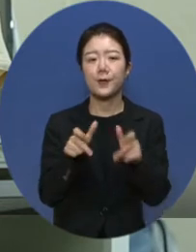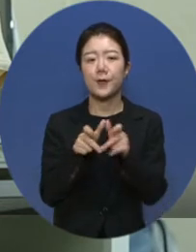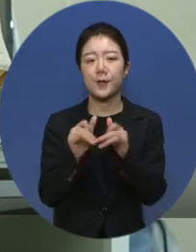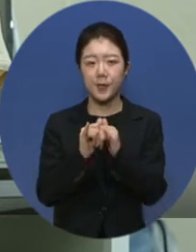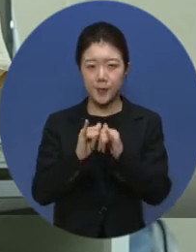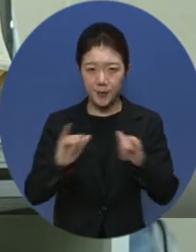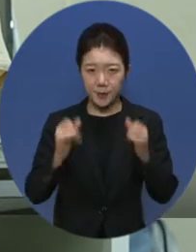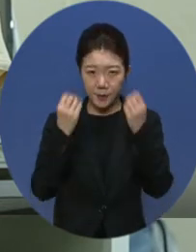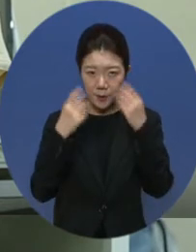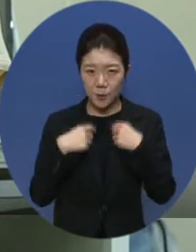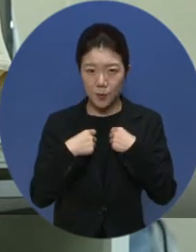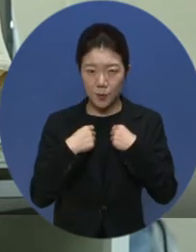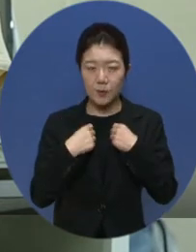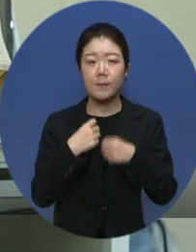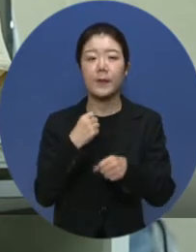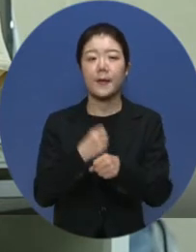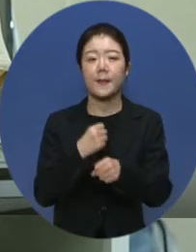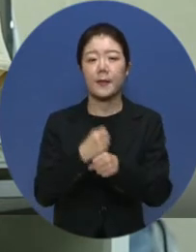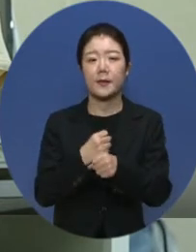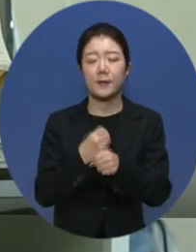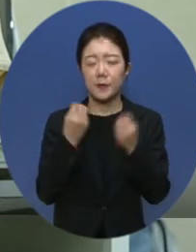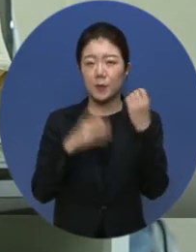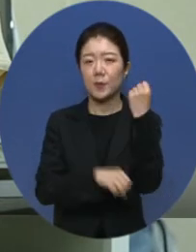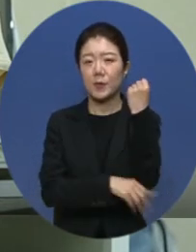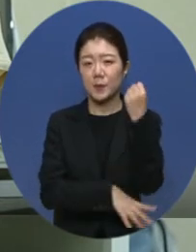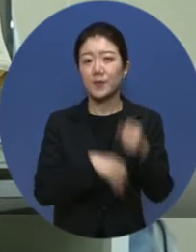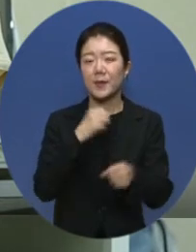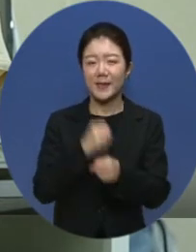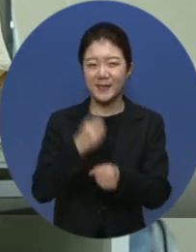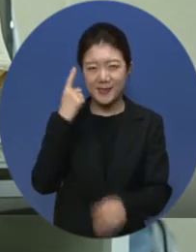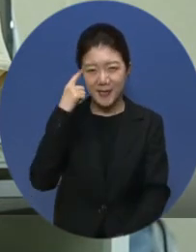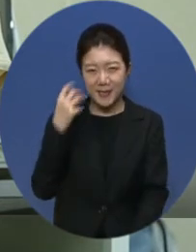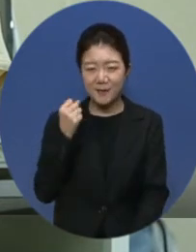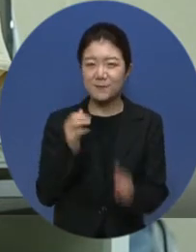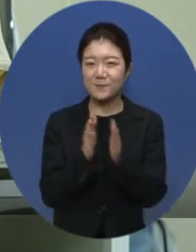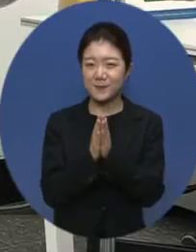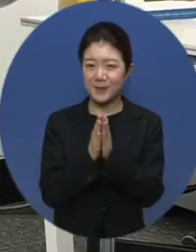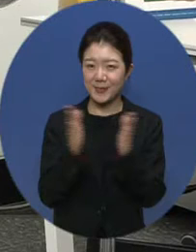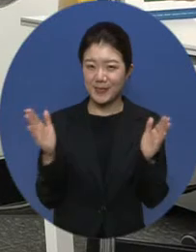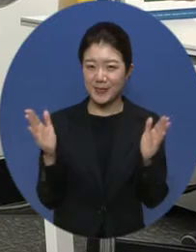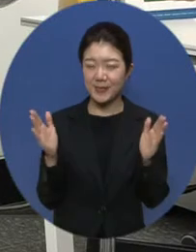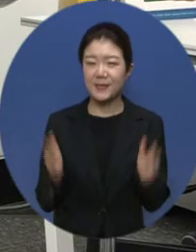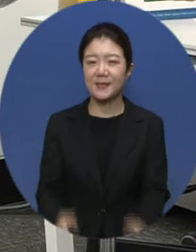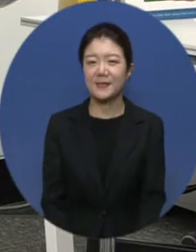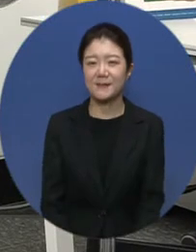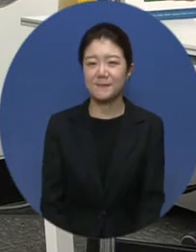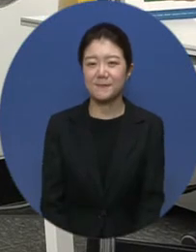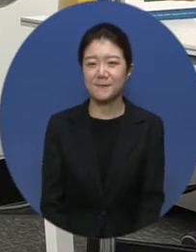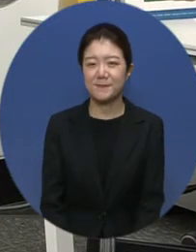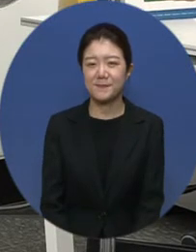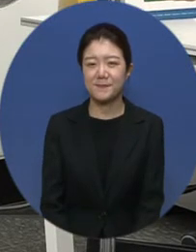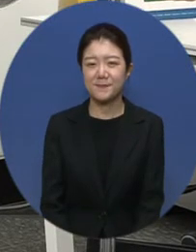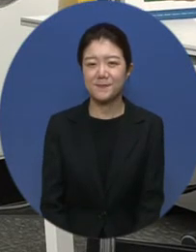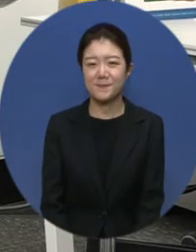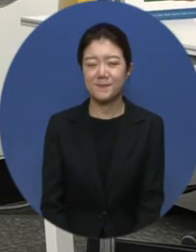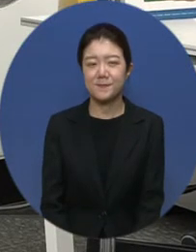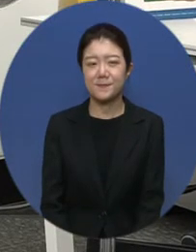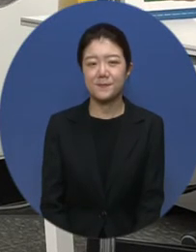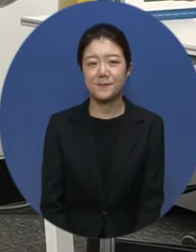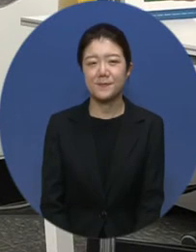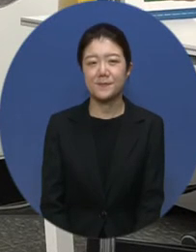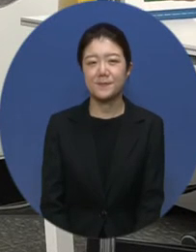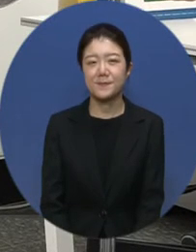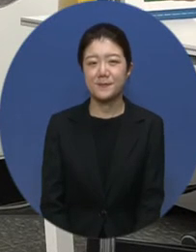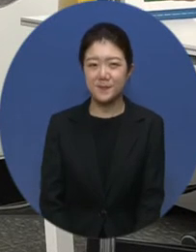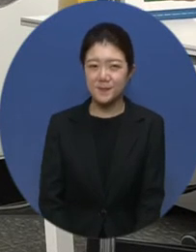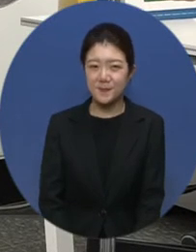새로운 사이즈를 만들어 보겠다, 새로운 베이직을 세워보겠다라는 생각으로 시작을 하게 된 거였는데 그것이 이제